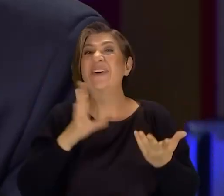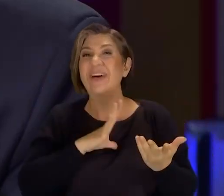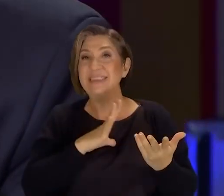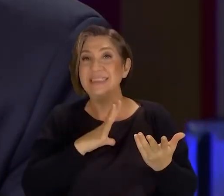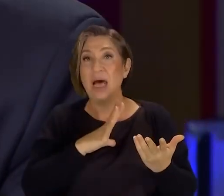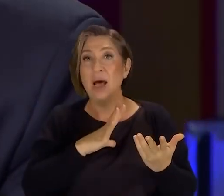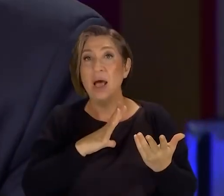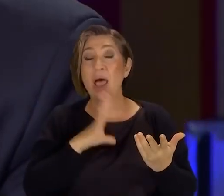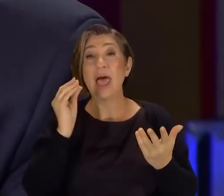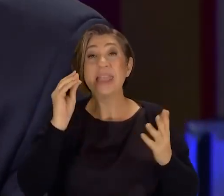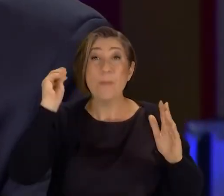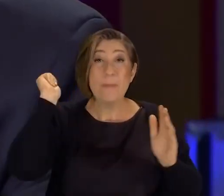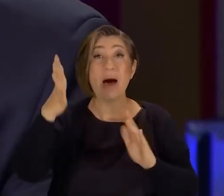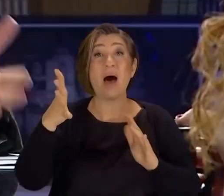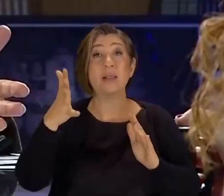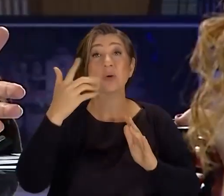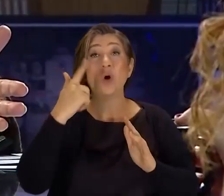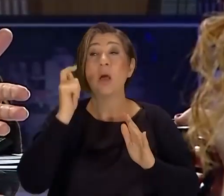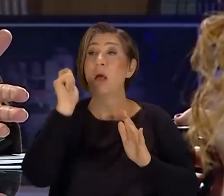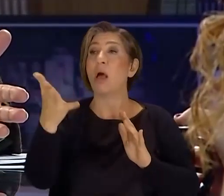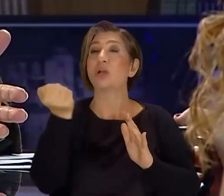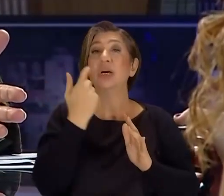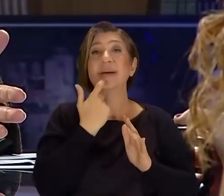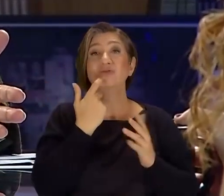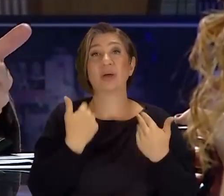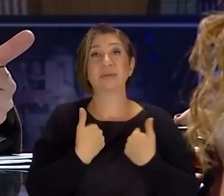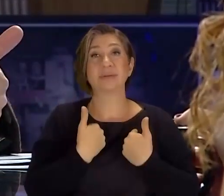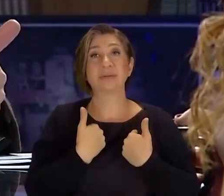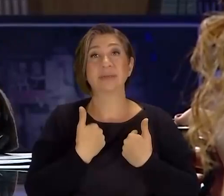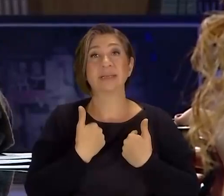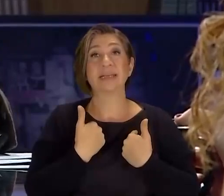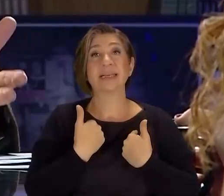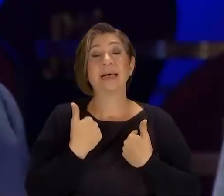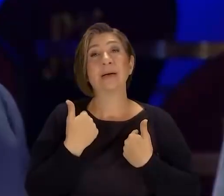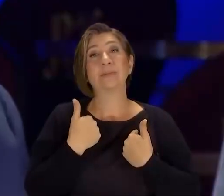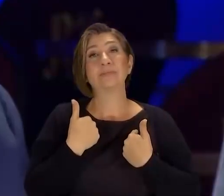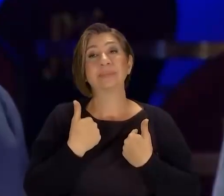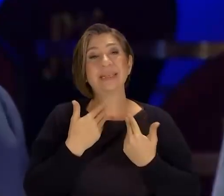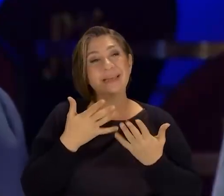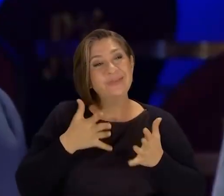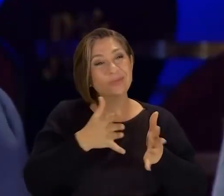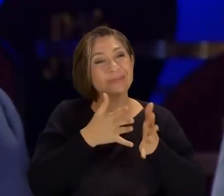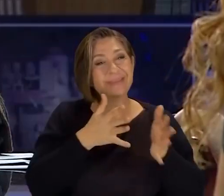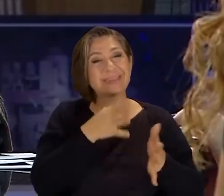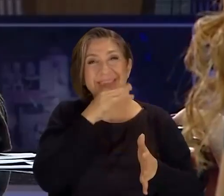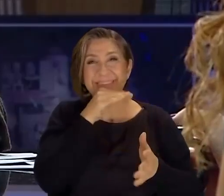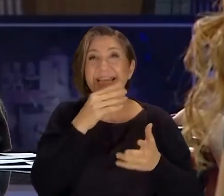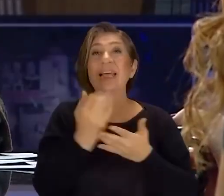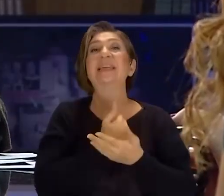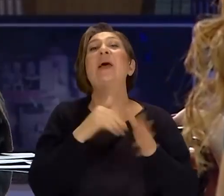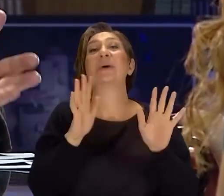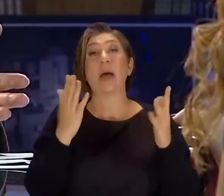varsa bu en pahalı şeyleri alabilecek yaştayız evin daha az belgenizde sürümden kazanamaz yaşlar